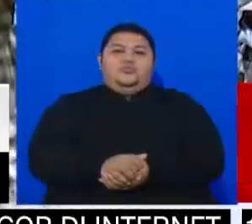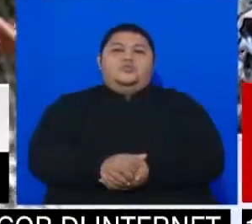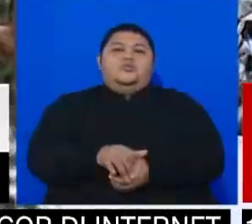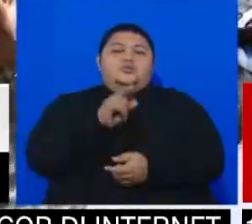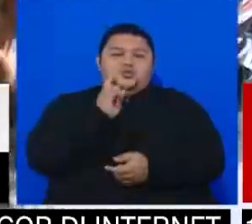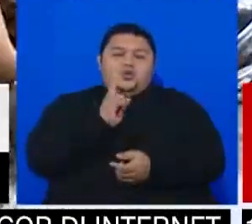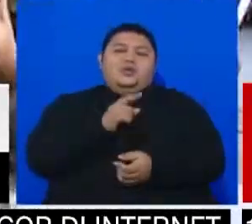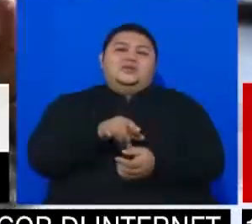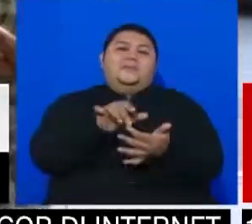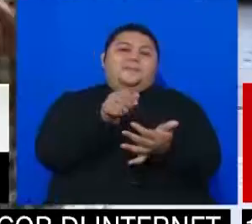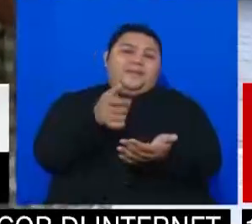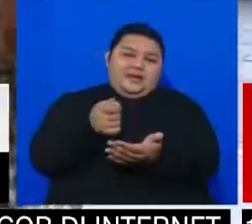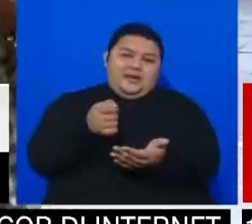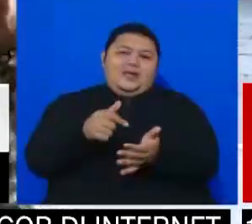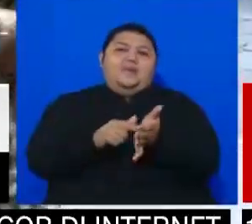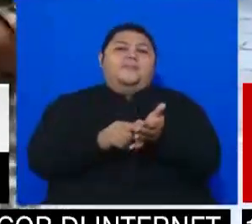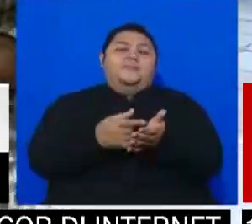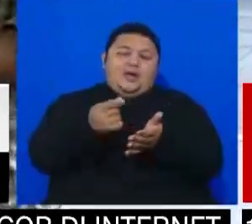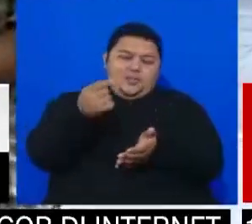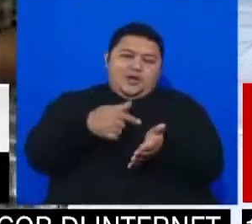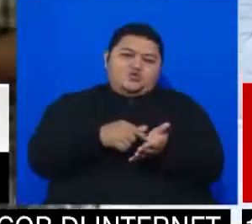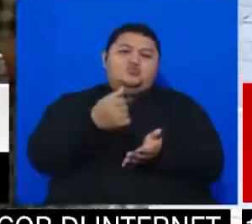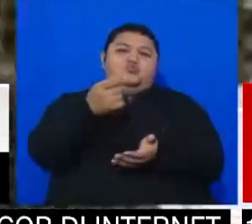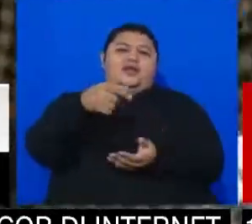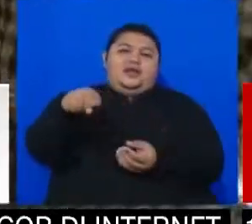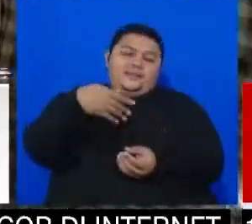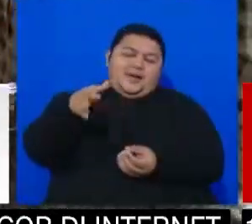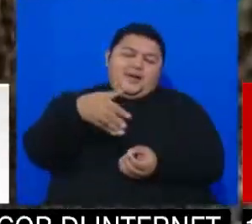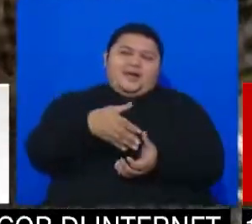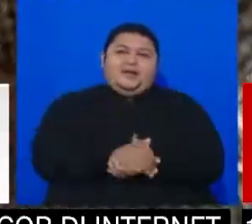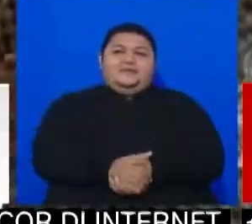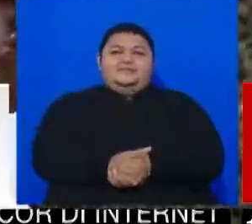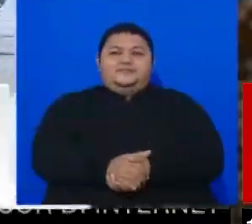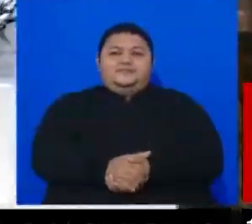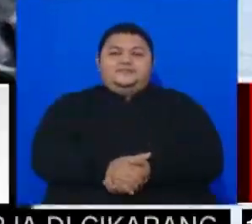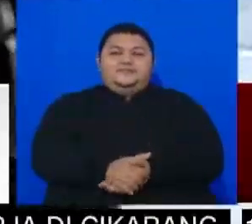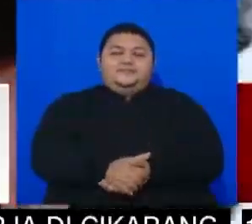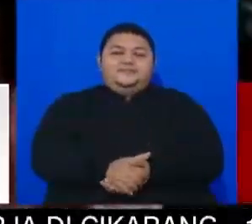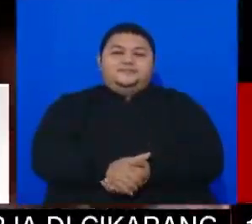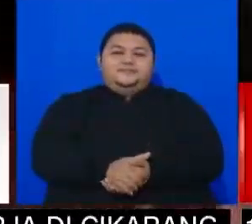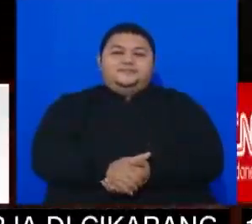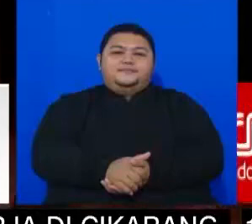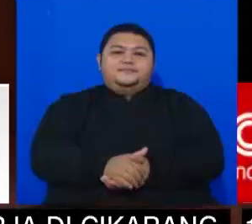akan dibakar, jadi ketika makan tuh ya cukup anget juga gitu ya. Kita lihat apa aja yang mereka pilih ya.